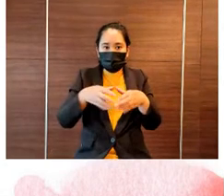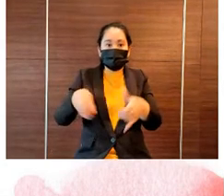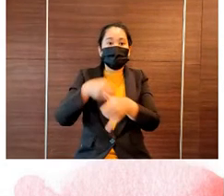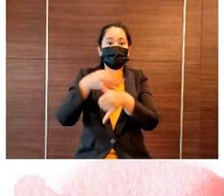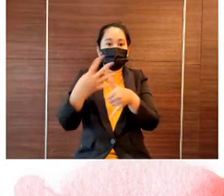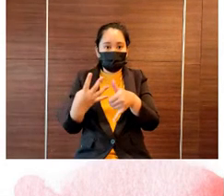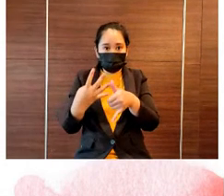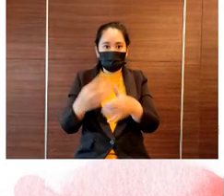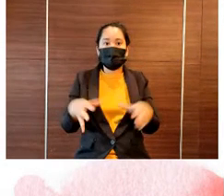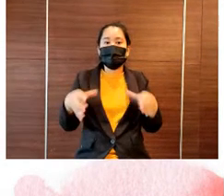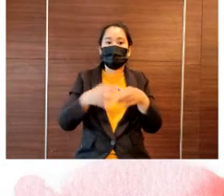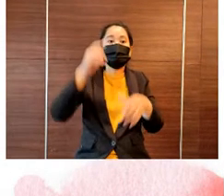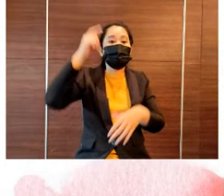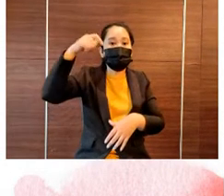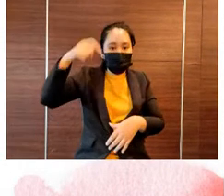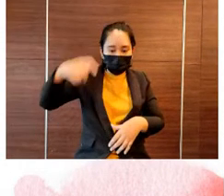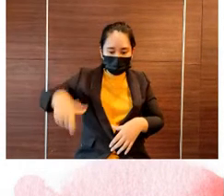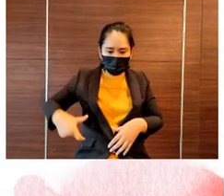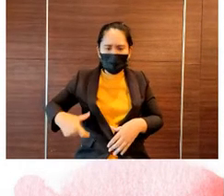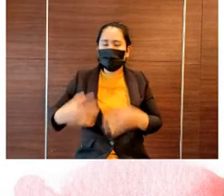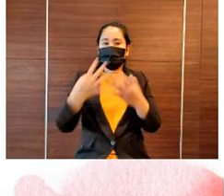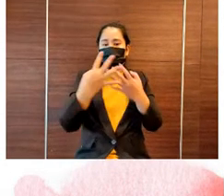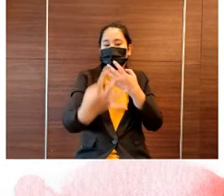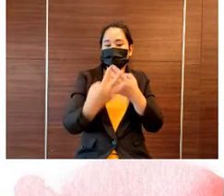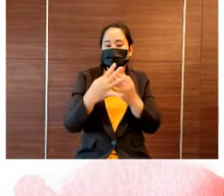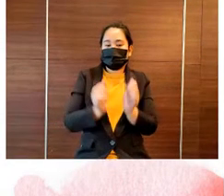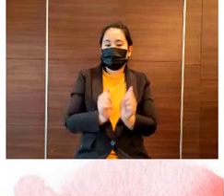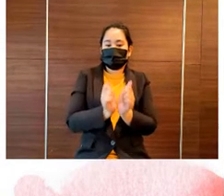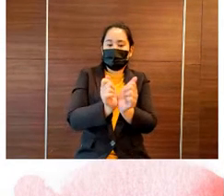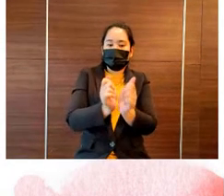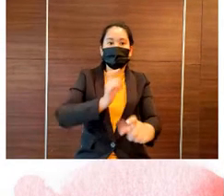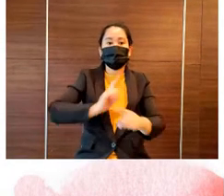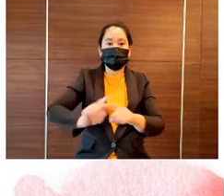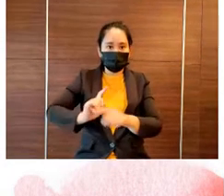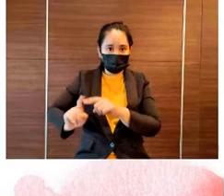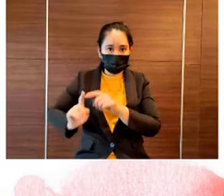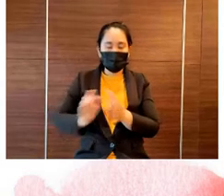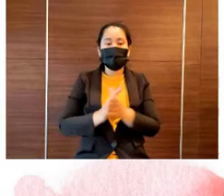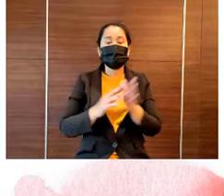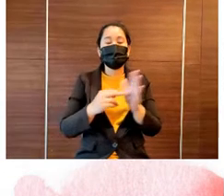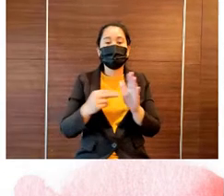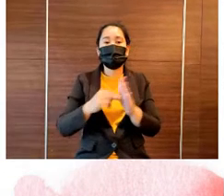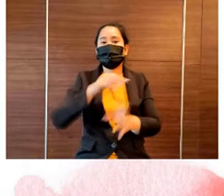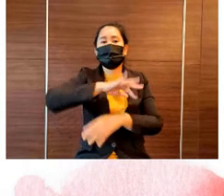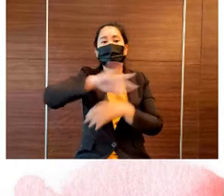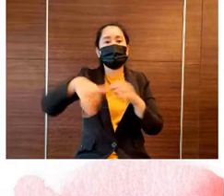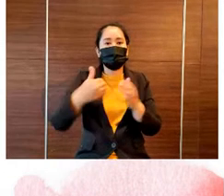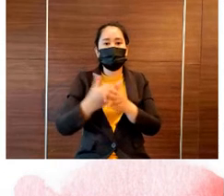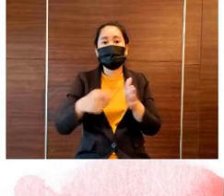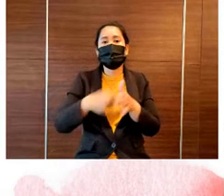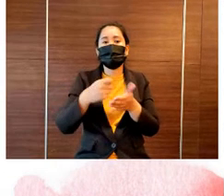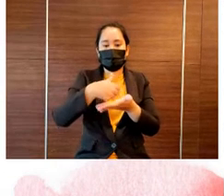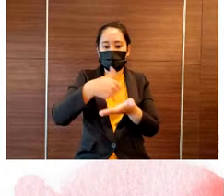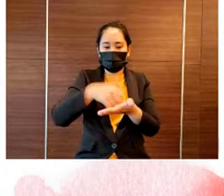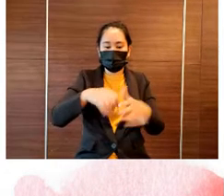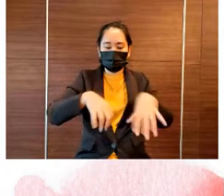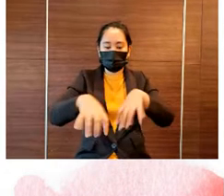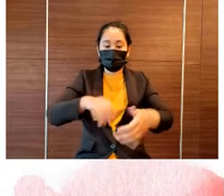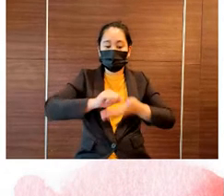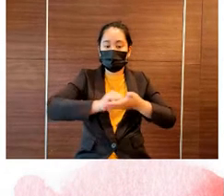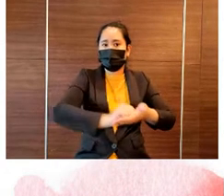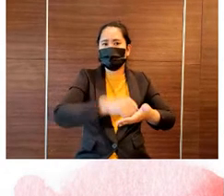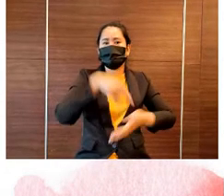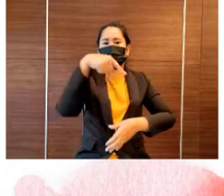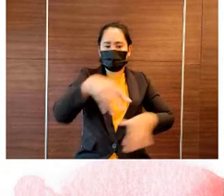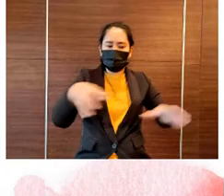แรงงานข้ามชาติที่ผิดกฎหมายผู้ต้องขังอะไรเยอะแยะนะครับนะคนเหล่านี้นะครับเหตุผลที่ต้องมาจับบริการพิเศษเพราะว่าเขา